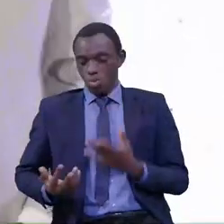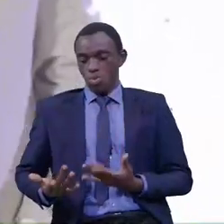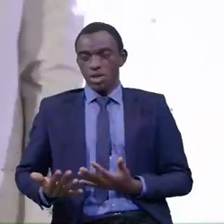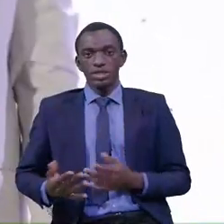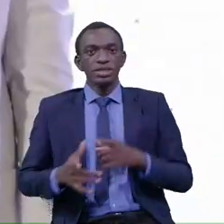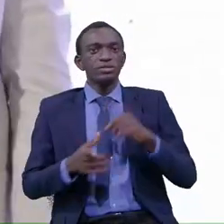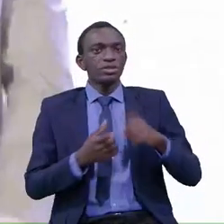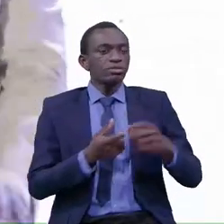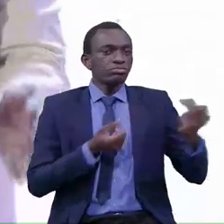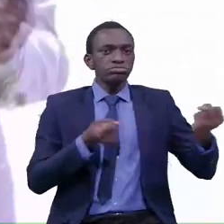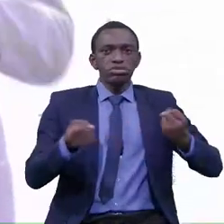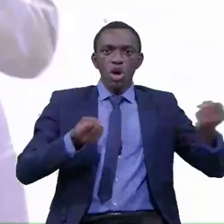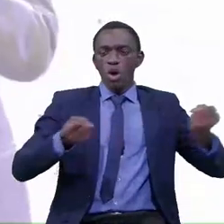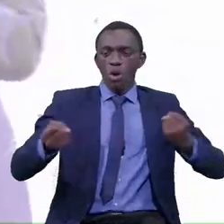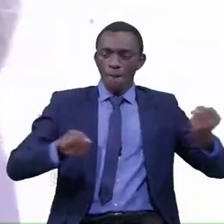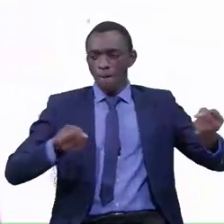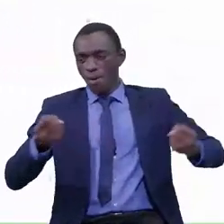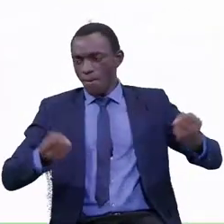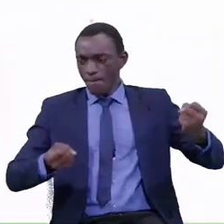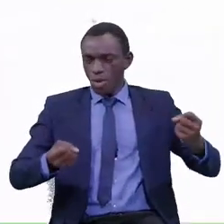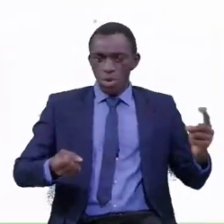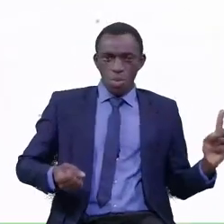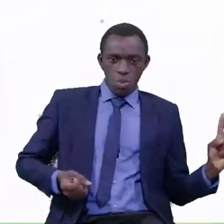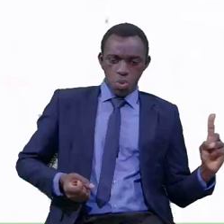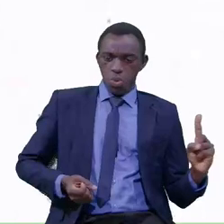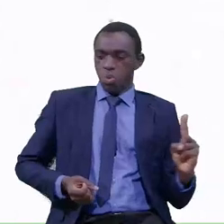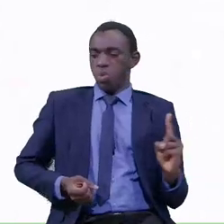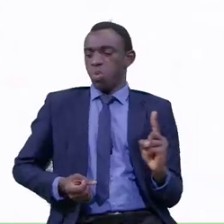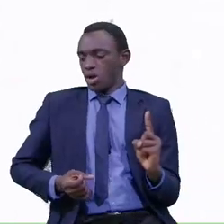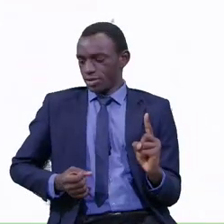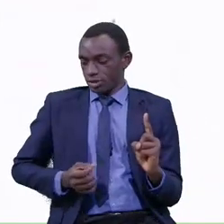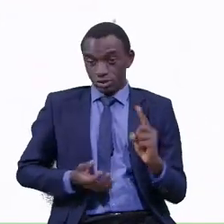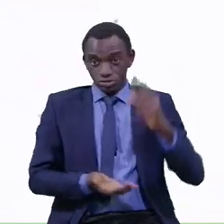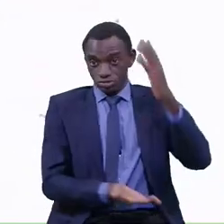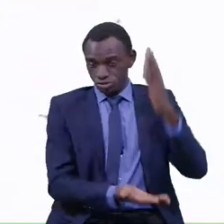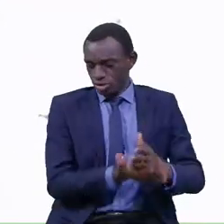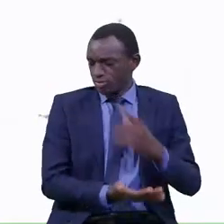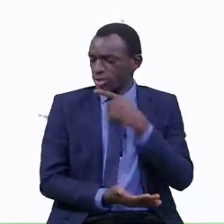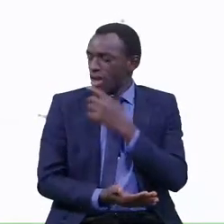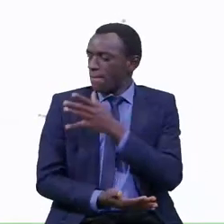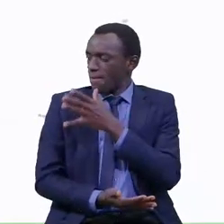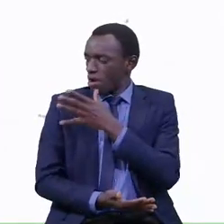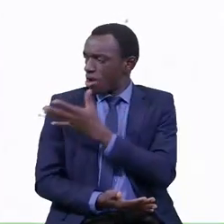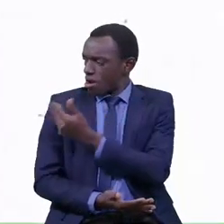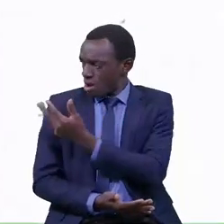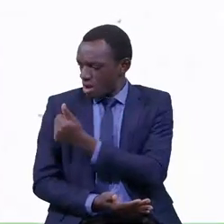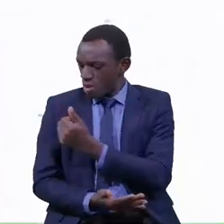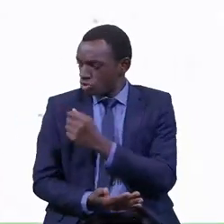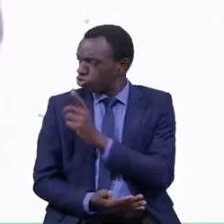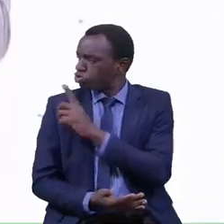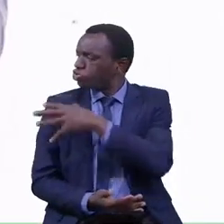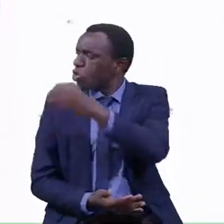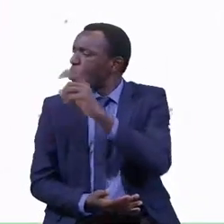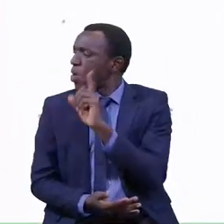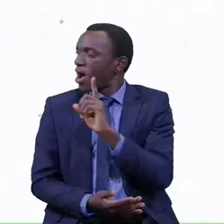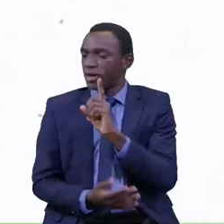Alors ce chauffeur généreux qui passait s'est arrêté. Il a dit, madame, où vas-tu? Elle a mentionné